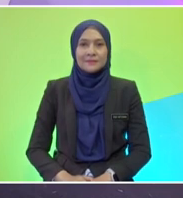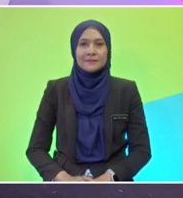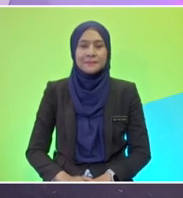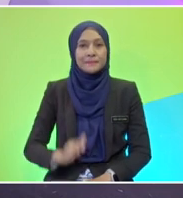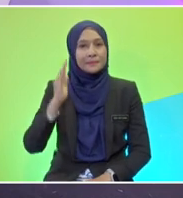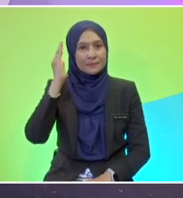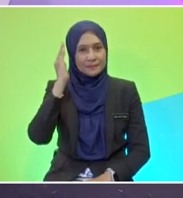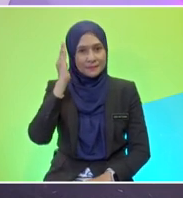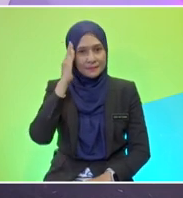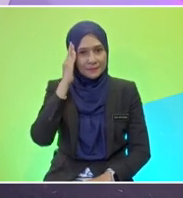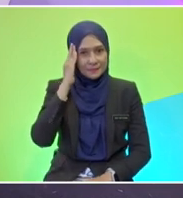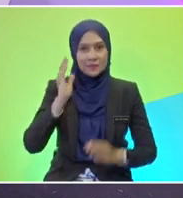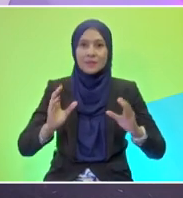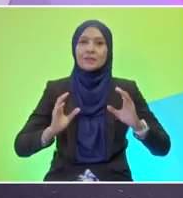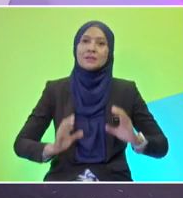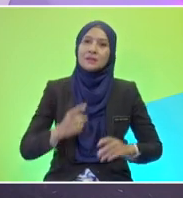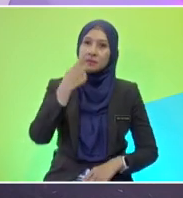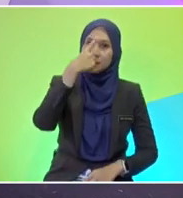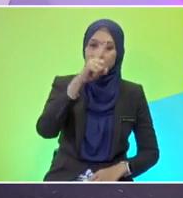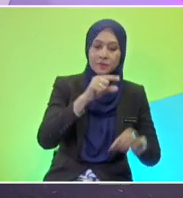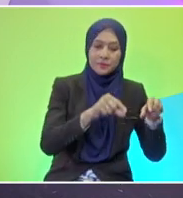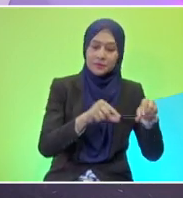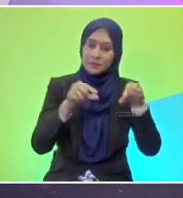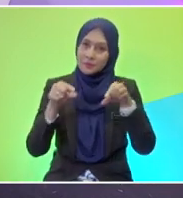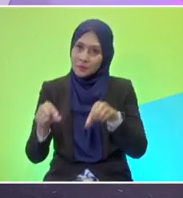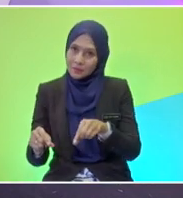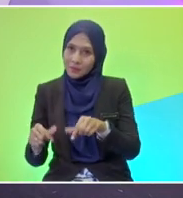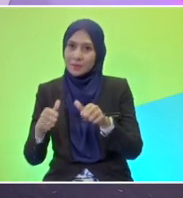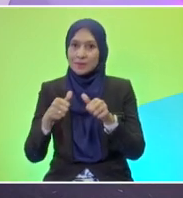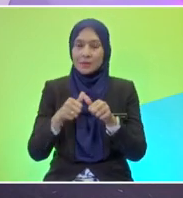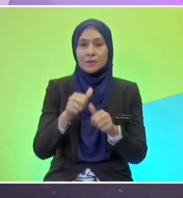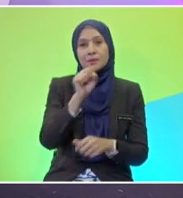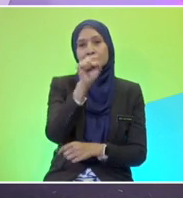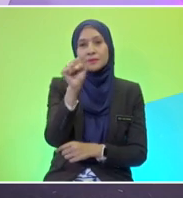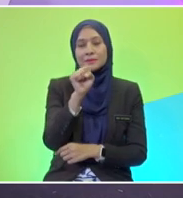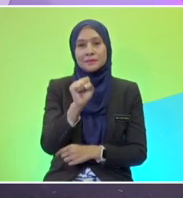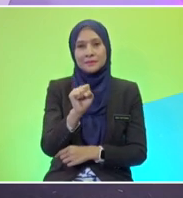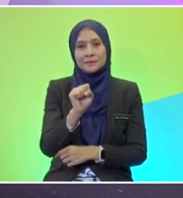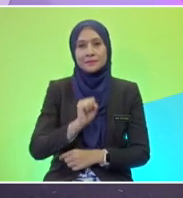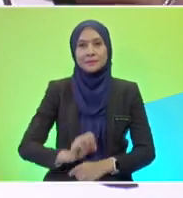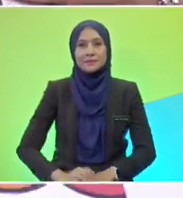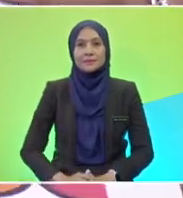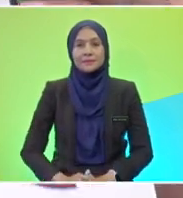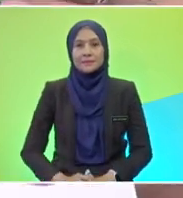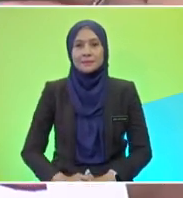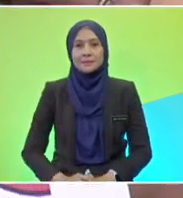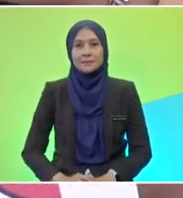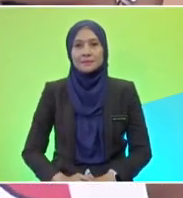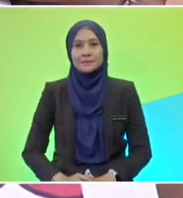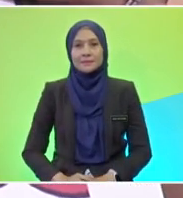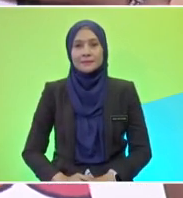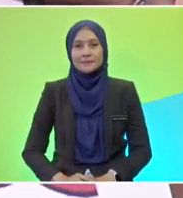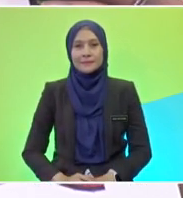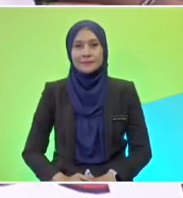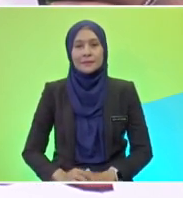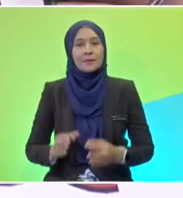Baguslah Kak Fika ni. Ya, cikgu. Cikgu lagi satu soalan boleh. Tapi sebelum tu kan murid-murid, kalau cikgu Wani, kalau kita gunakan angka yang lagi